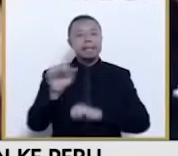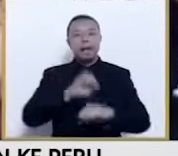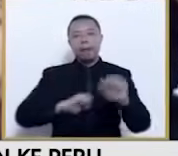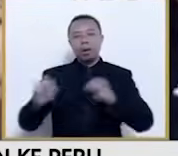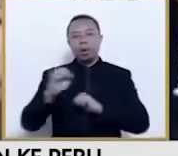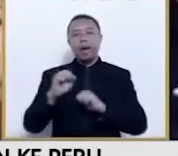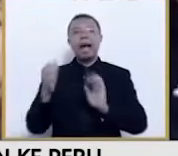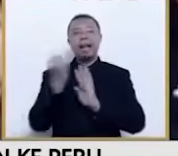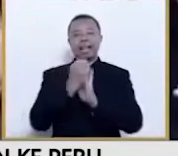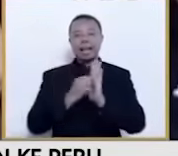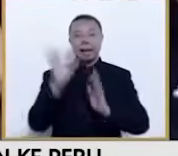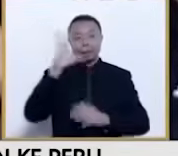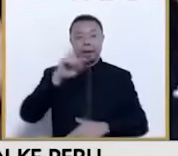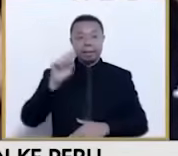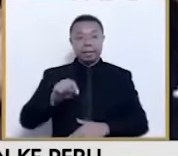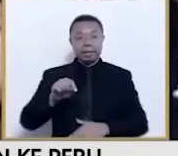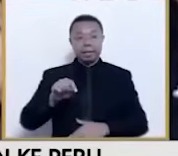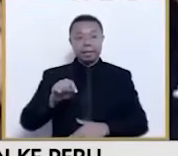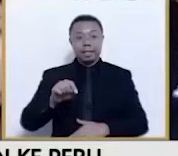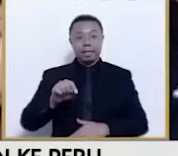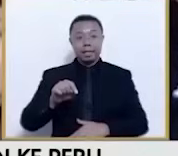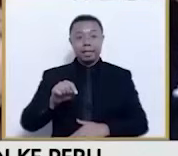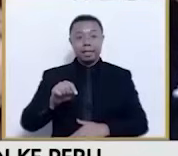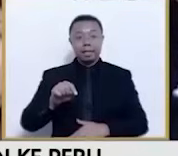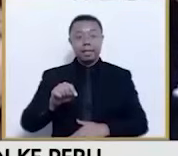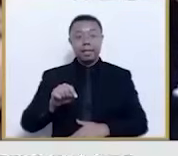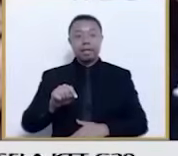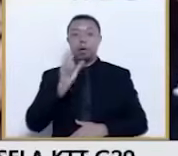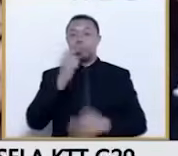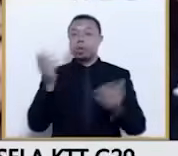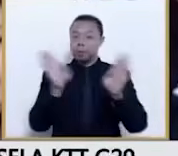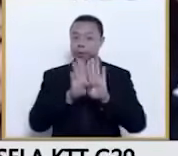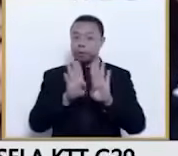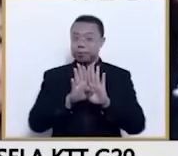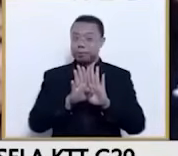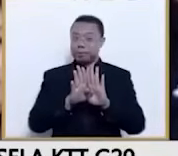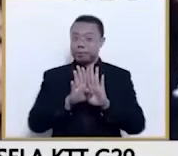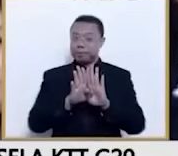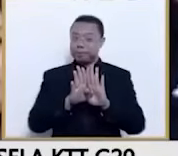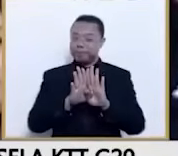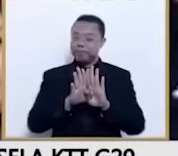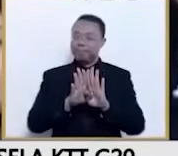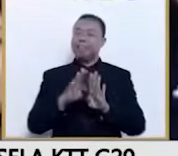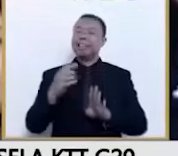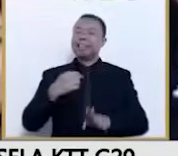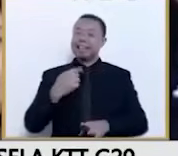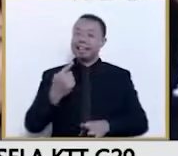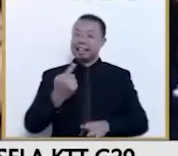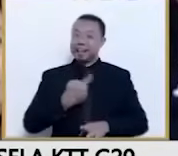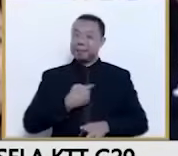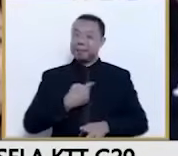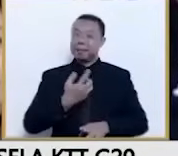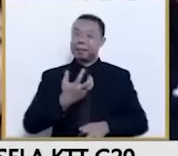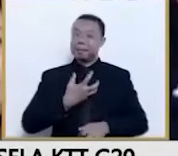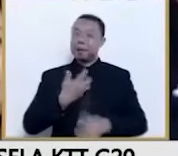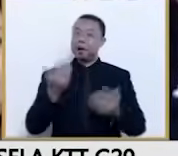terlaksananya acara malam ini. Untuk menutup, tentu saja kami